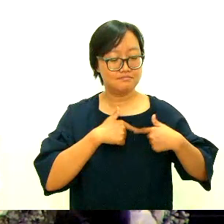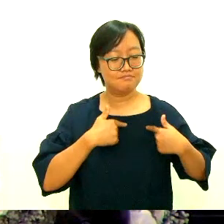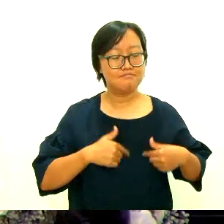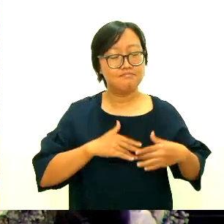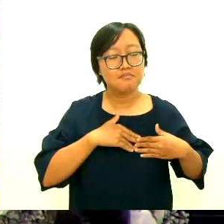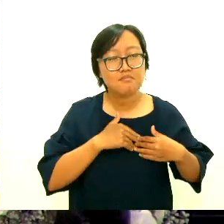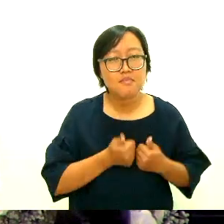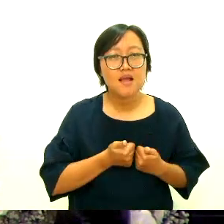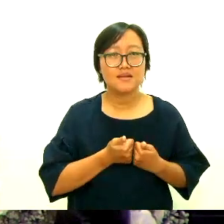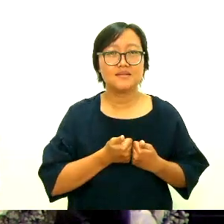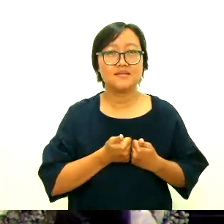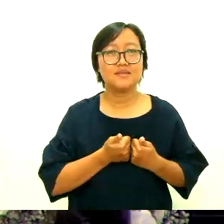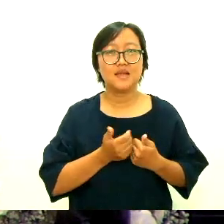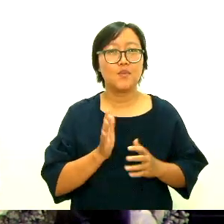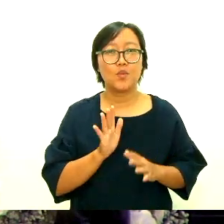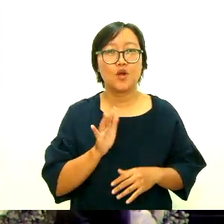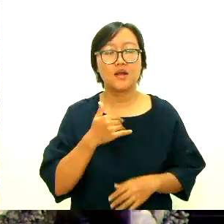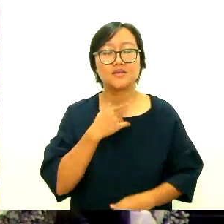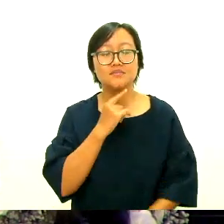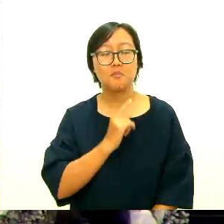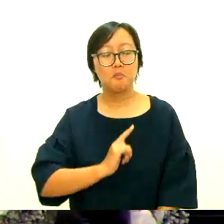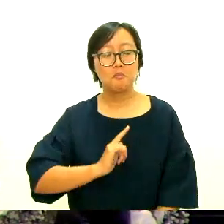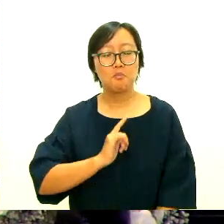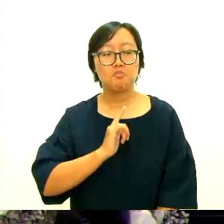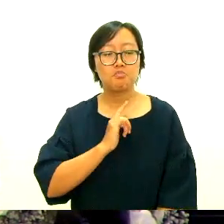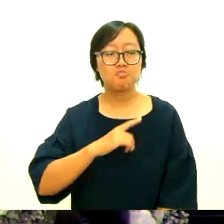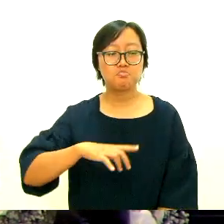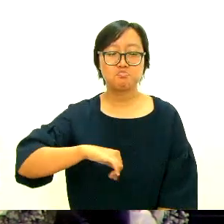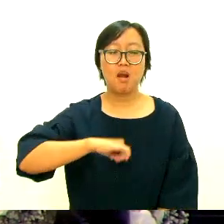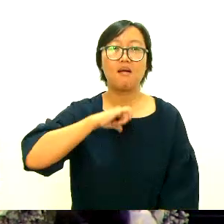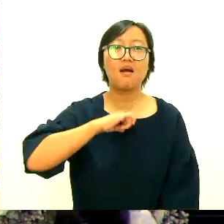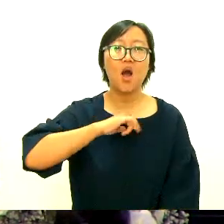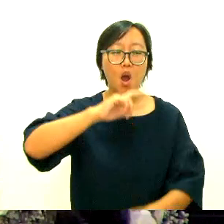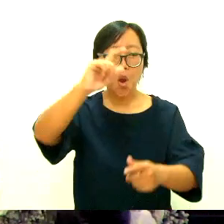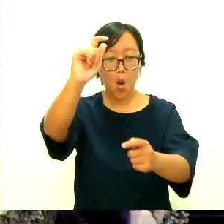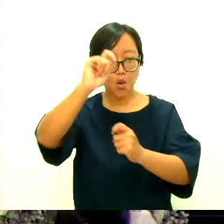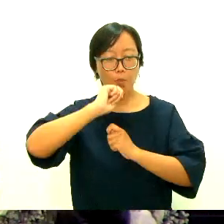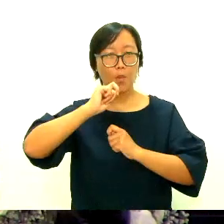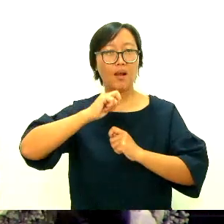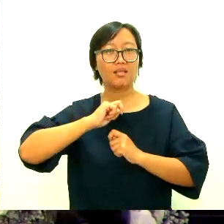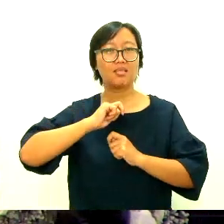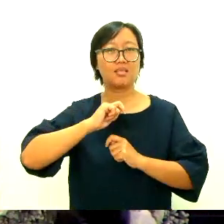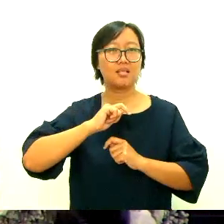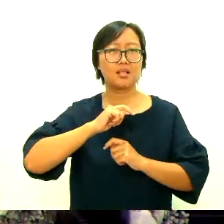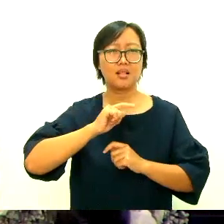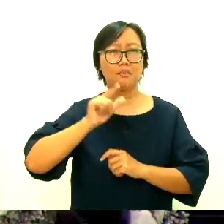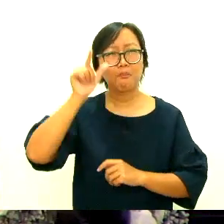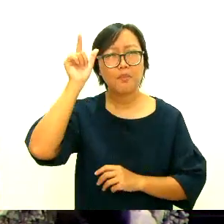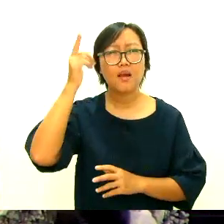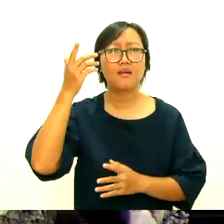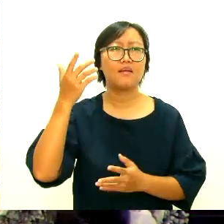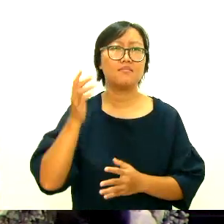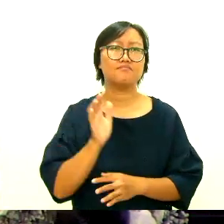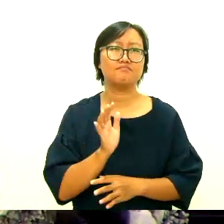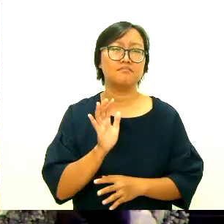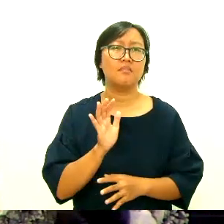kaitanya dengan kebanggaan dan kehormatan dengan cara ekstrim Contohnya yaitu mengundang